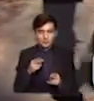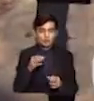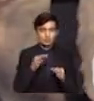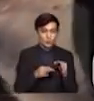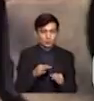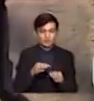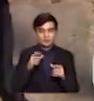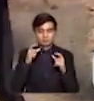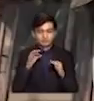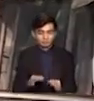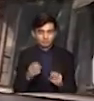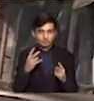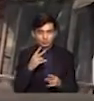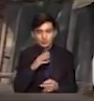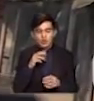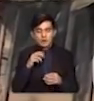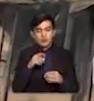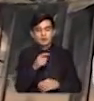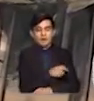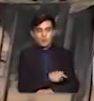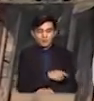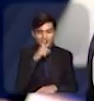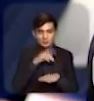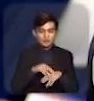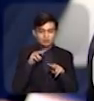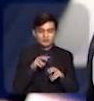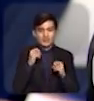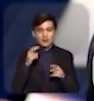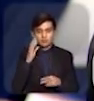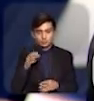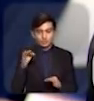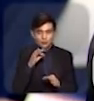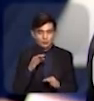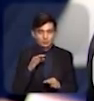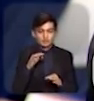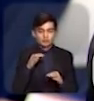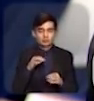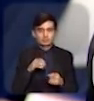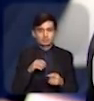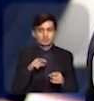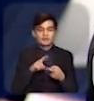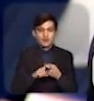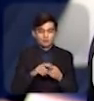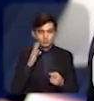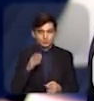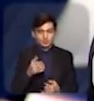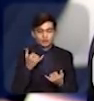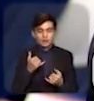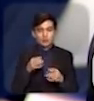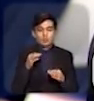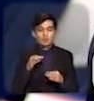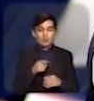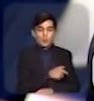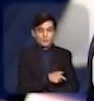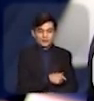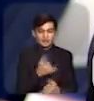әділдігіне үкіметтік комиссияның қалай бағалауына байланысты болмақ. Қазіргі таңда комиссия мына өртенген